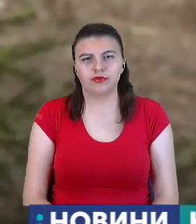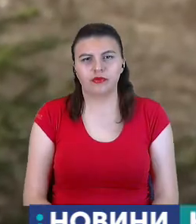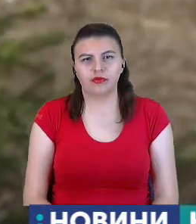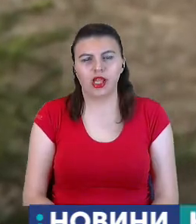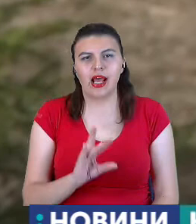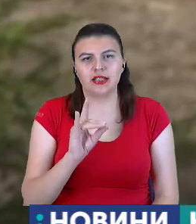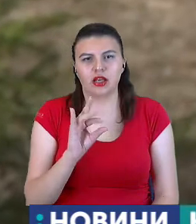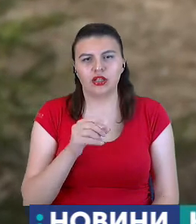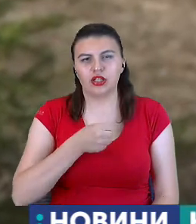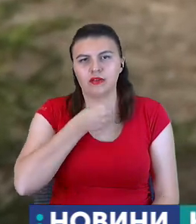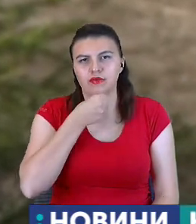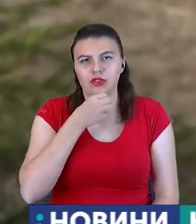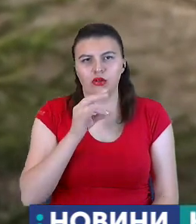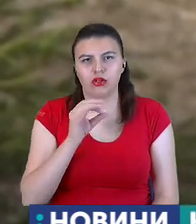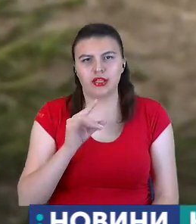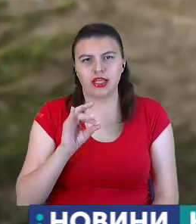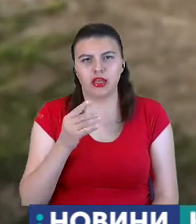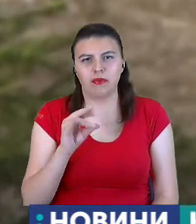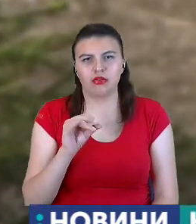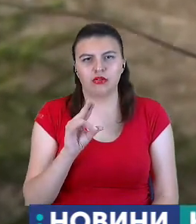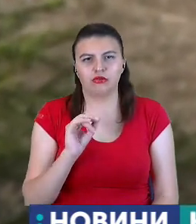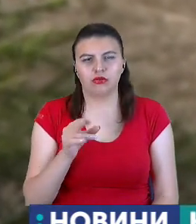Старший солдат Сергій Панасюк.